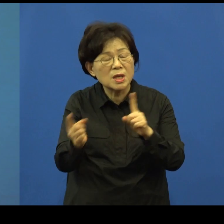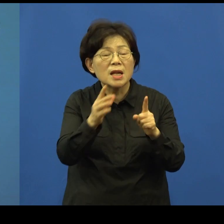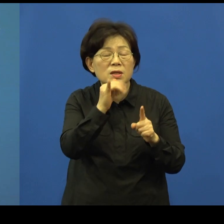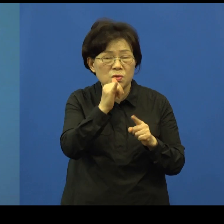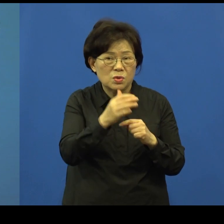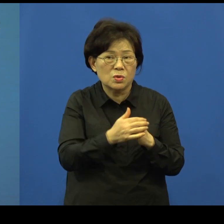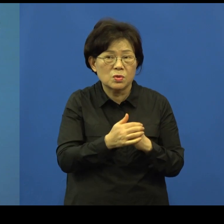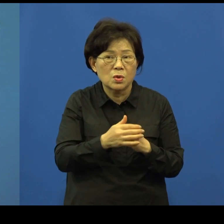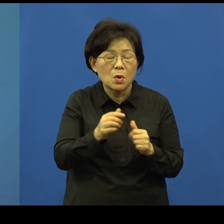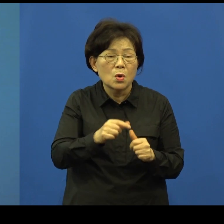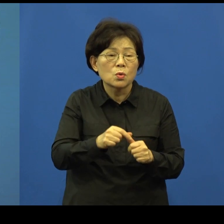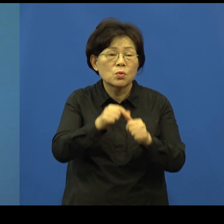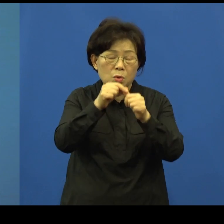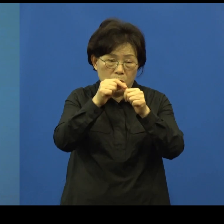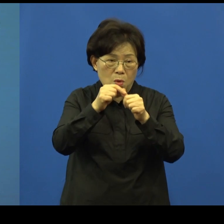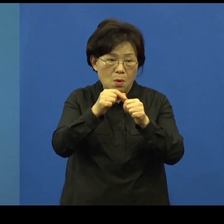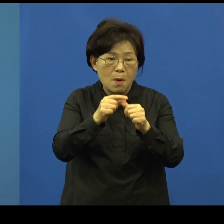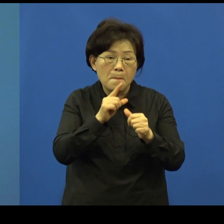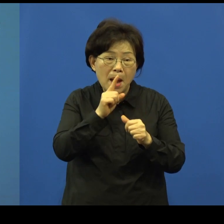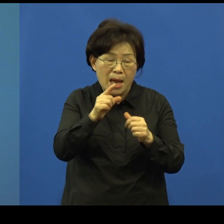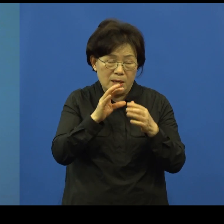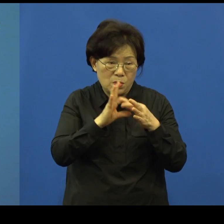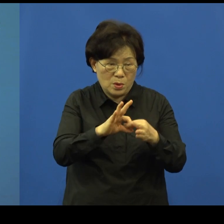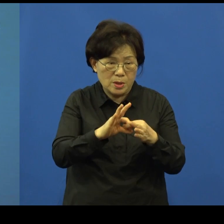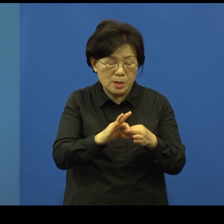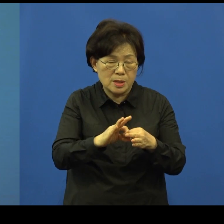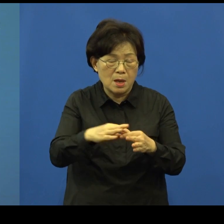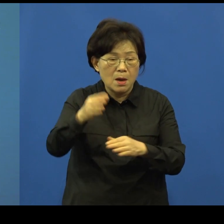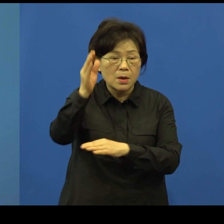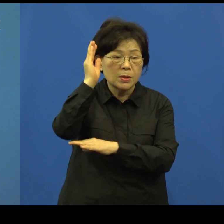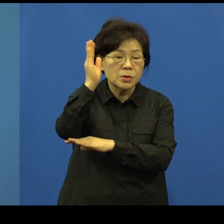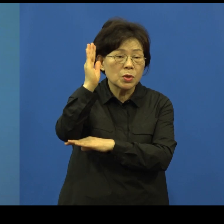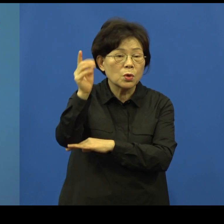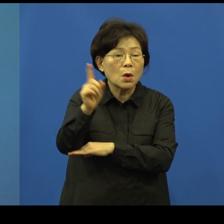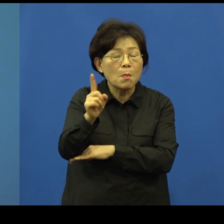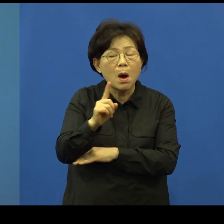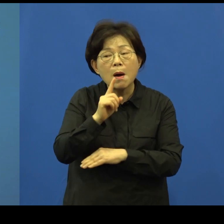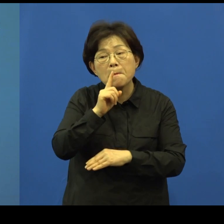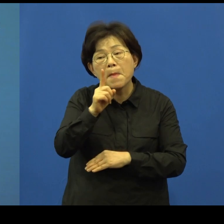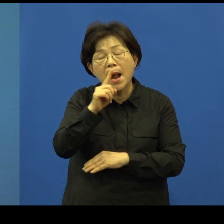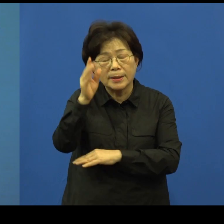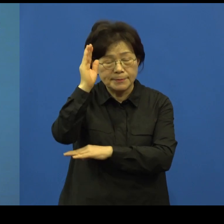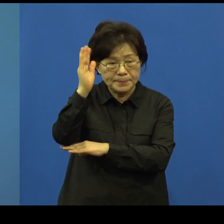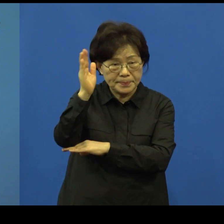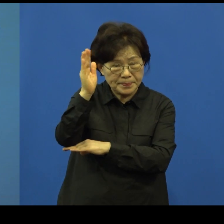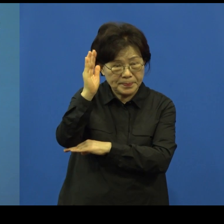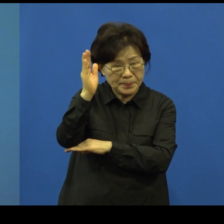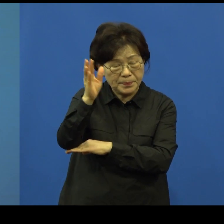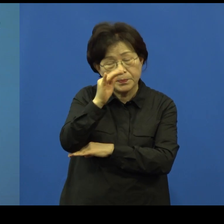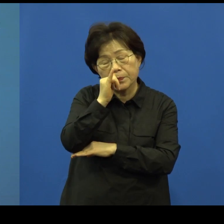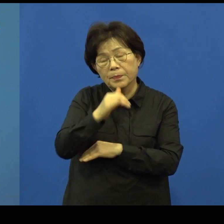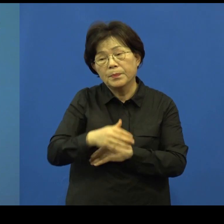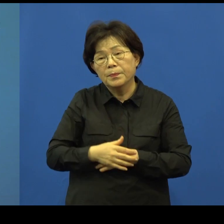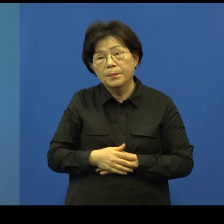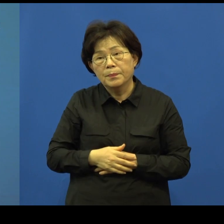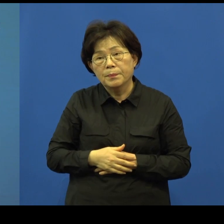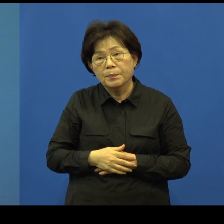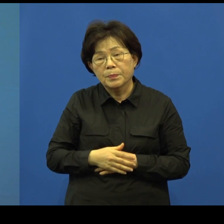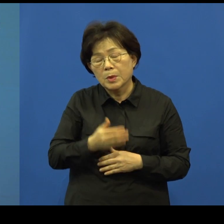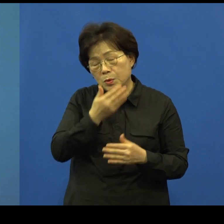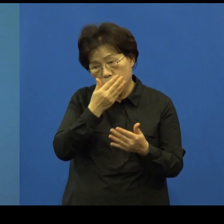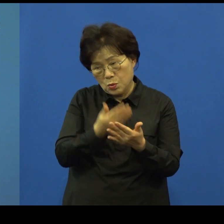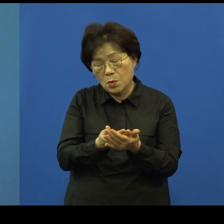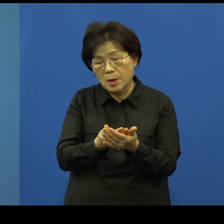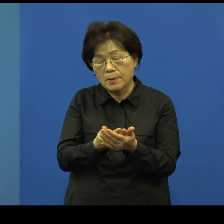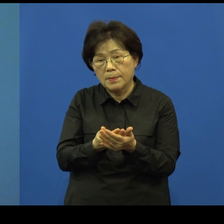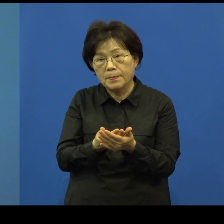구원의 역사도 말을 통해서 일어나죠. 그죠? 이 설교 행위가 뭡니까? 말하는 거잖아요. 말씀을 전하는 거예요. 너무너무 중요한